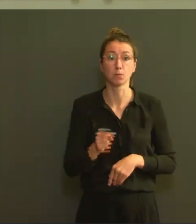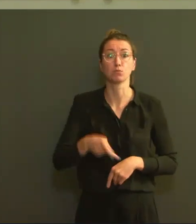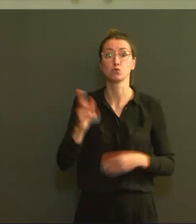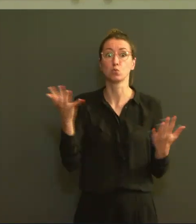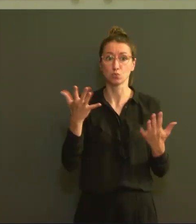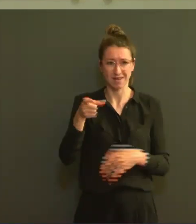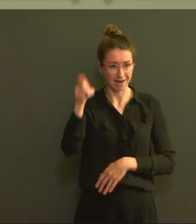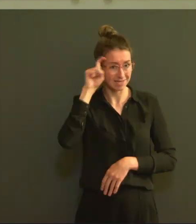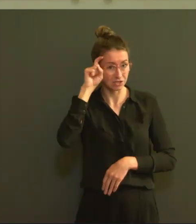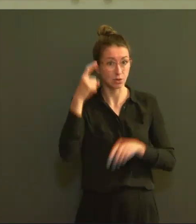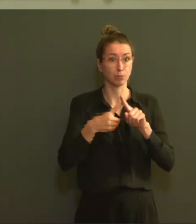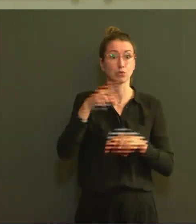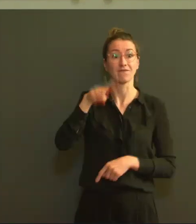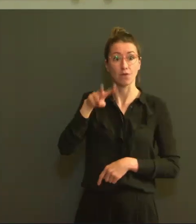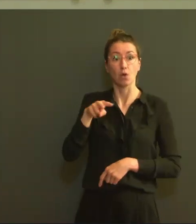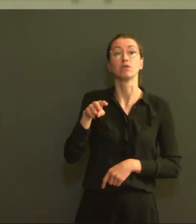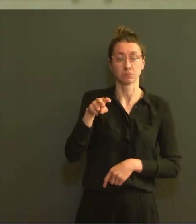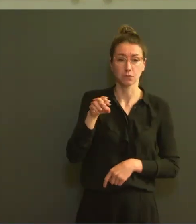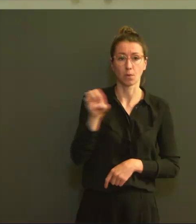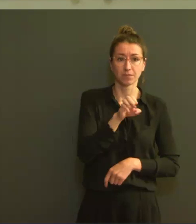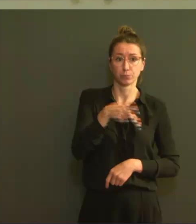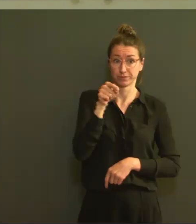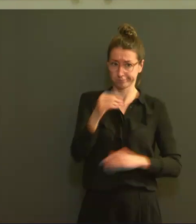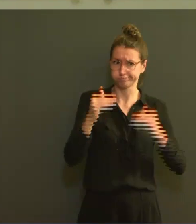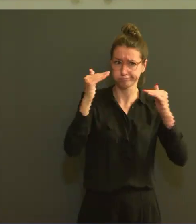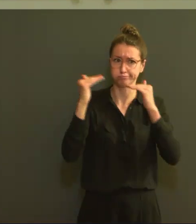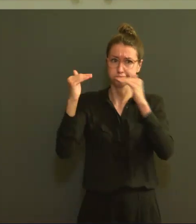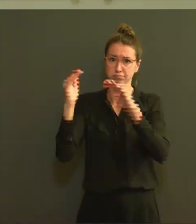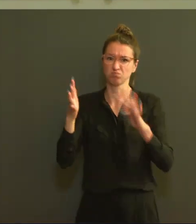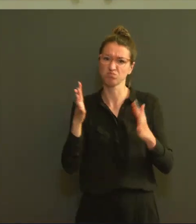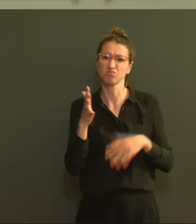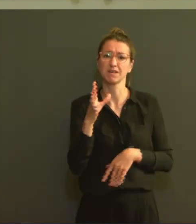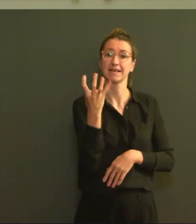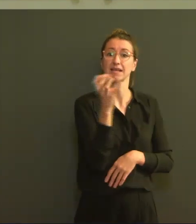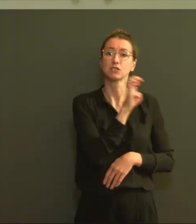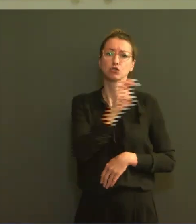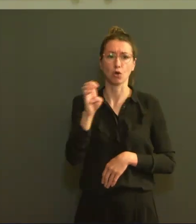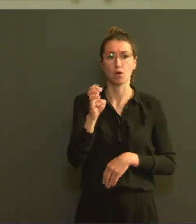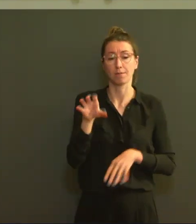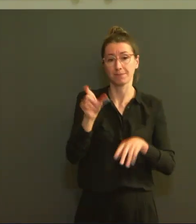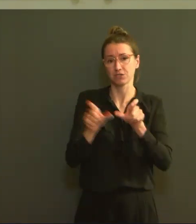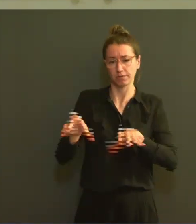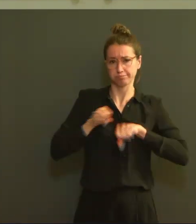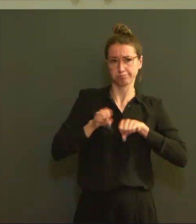démarquent, chacune avec environ 400 nouveaux cas par semaine.